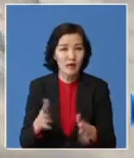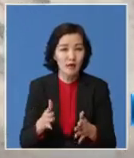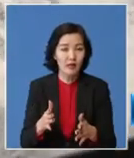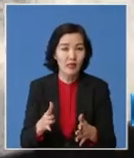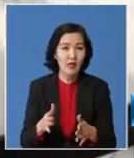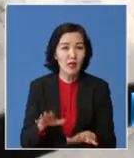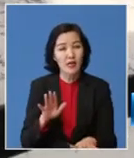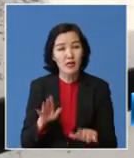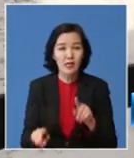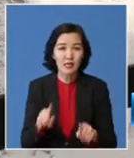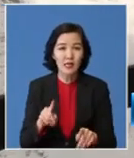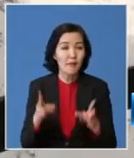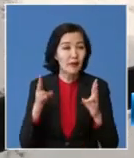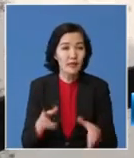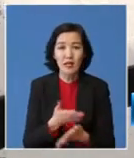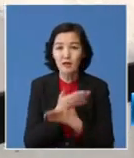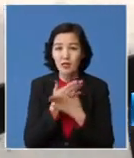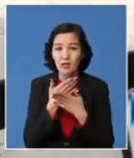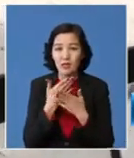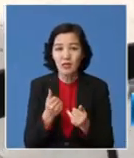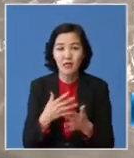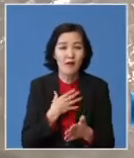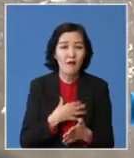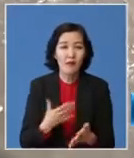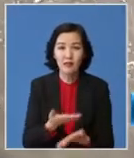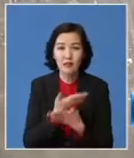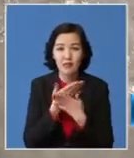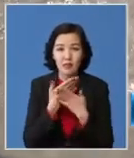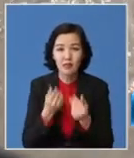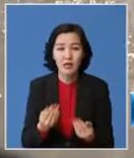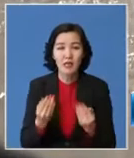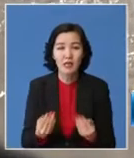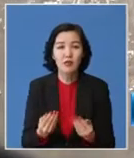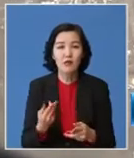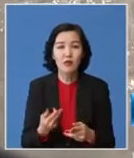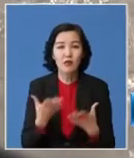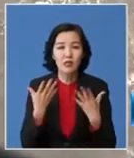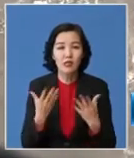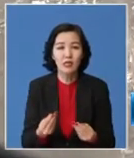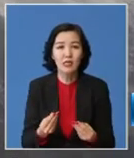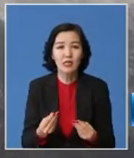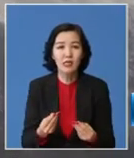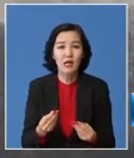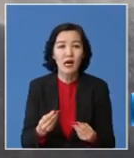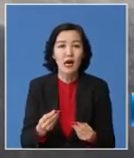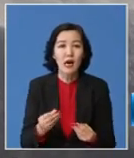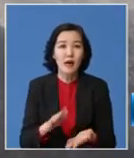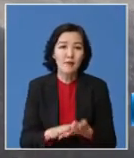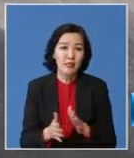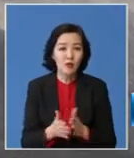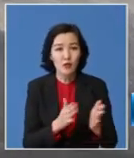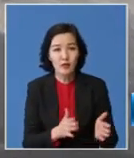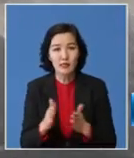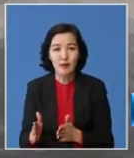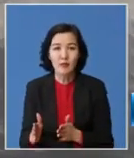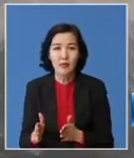редкость. Пострадавших нет. Нет и поводов для волнения, отмечают специалисты. На сегодняшний день обстановка стабильная.